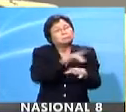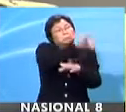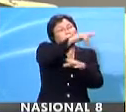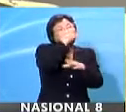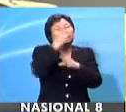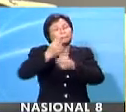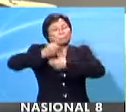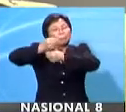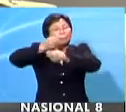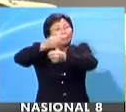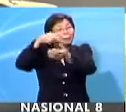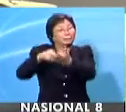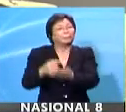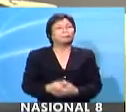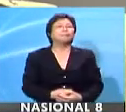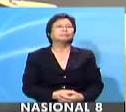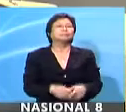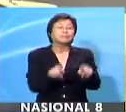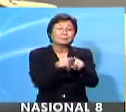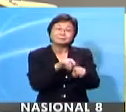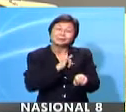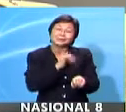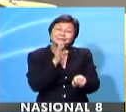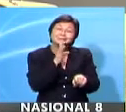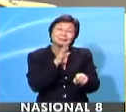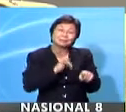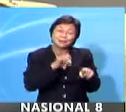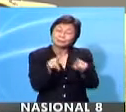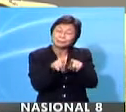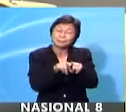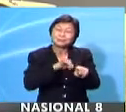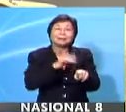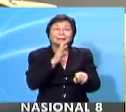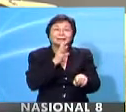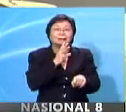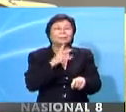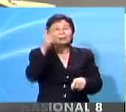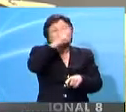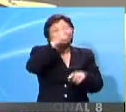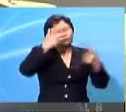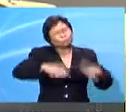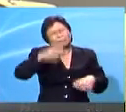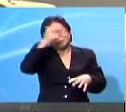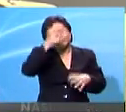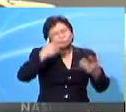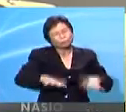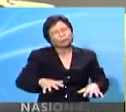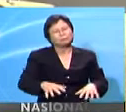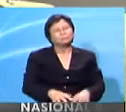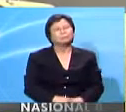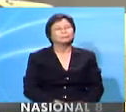ini. Dan seperti saya katakan, kerajaan telah mengambil